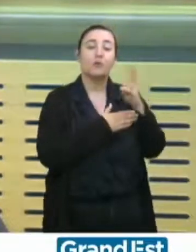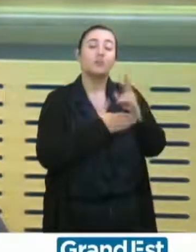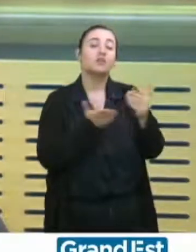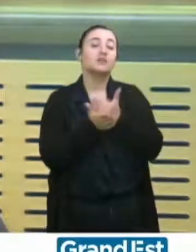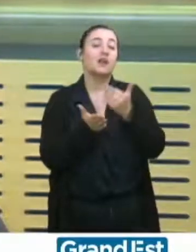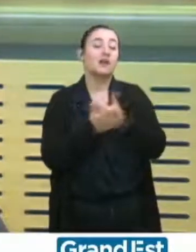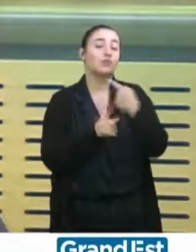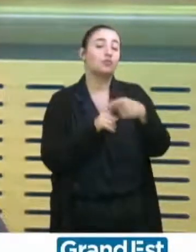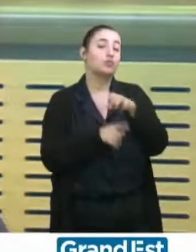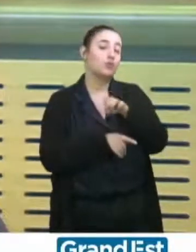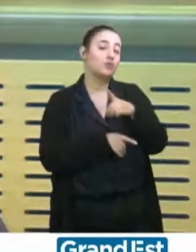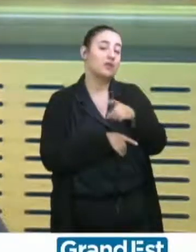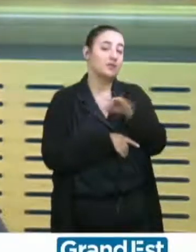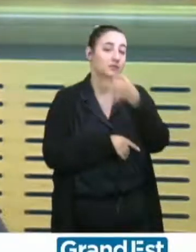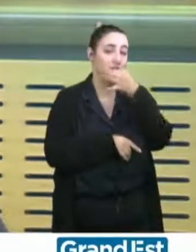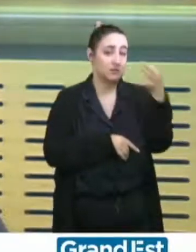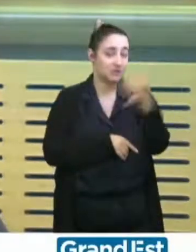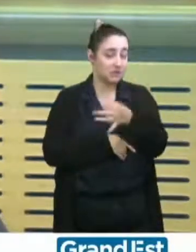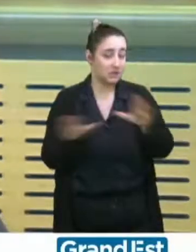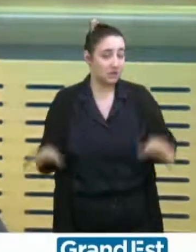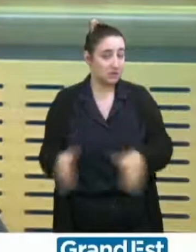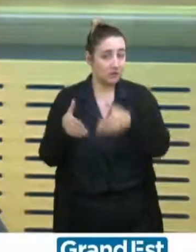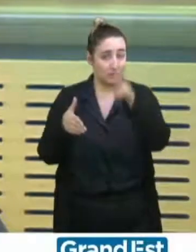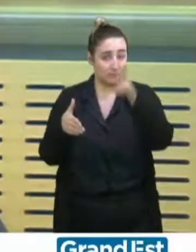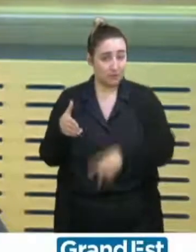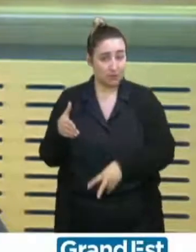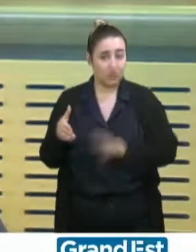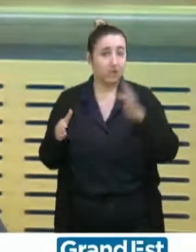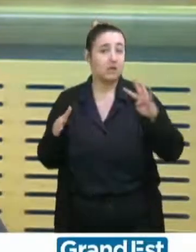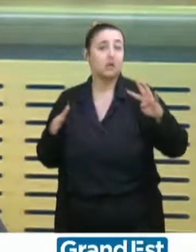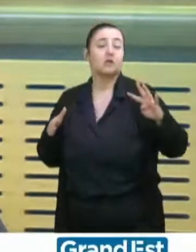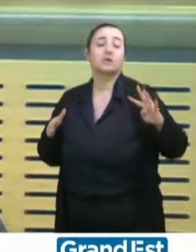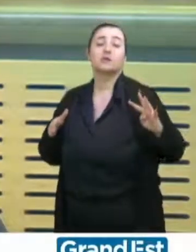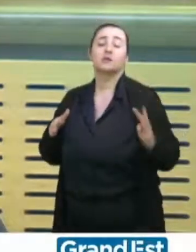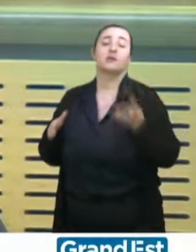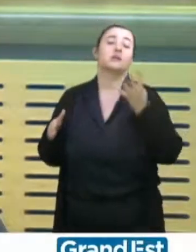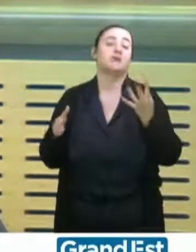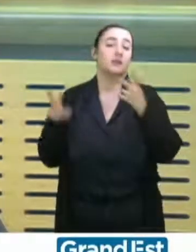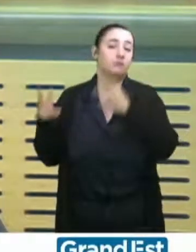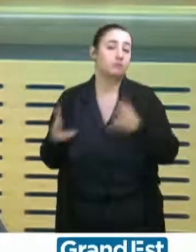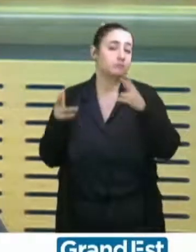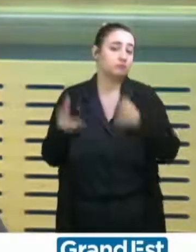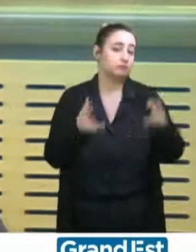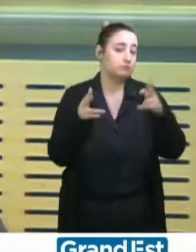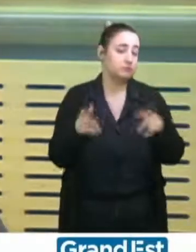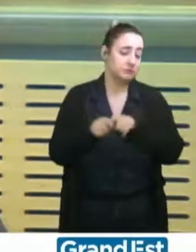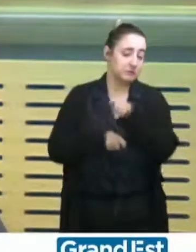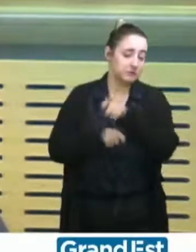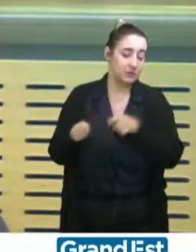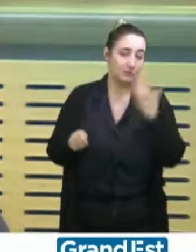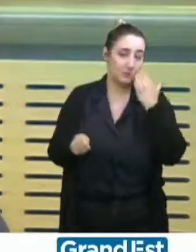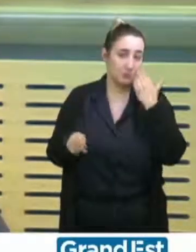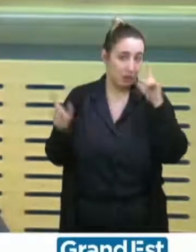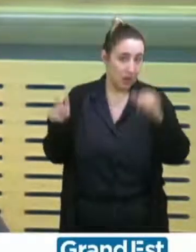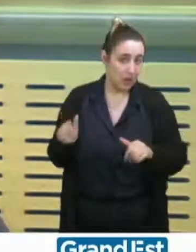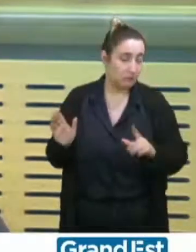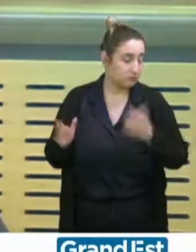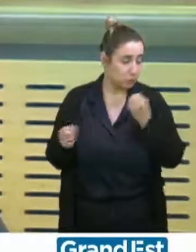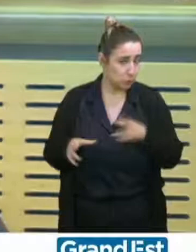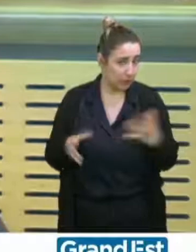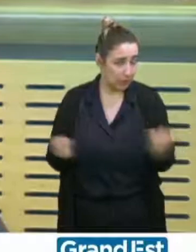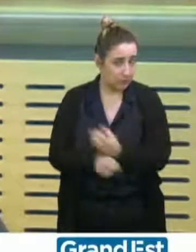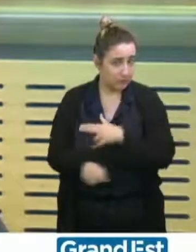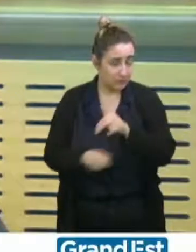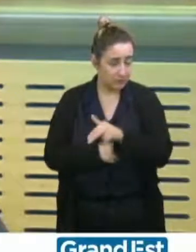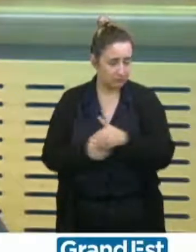assuré que la centrale aurait passé avec succès le 4e réexamen périodique si celui ci avait eu lieu comment parler de croissance